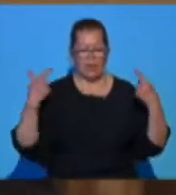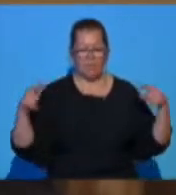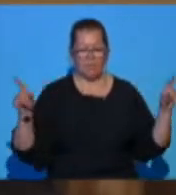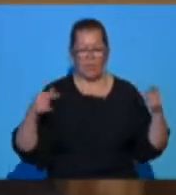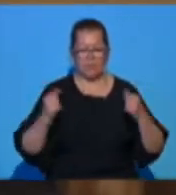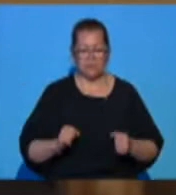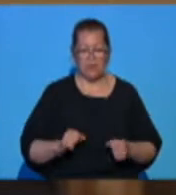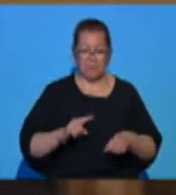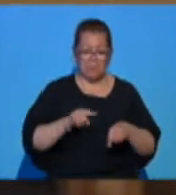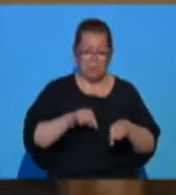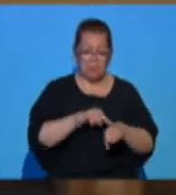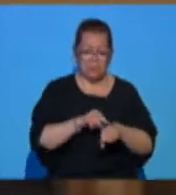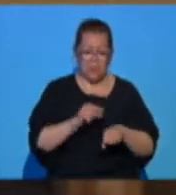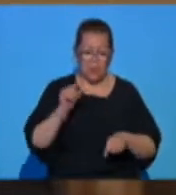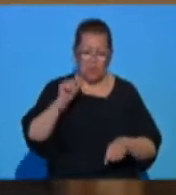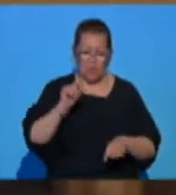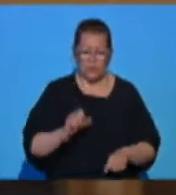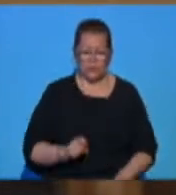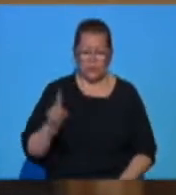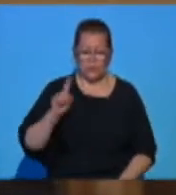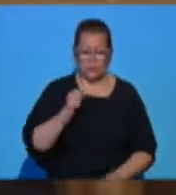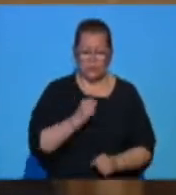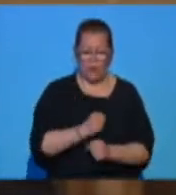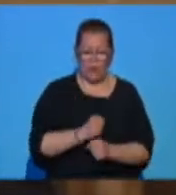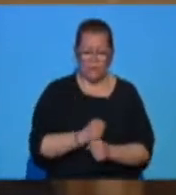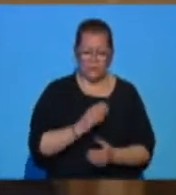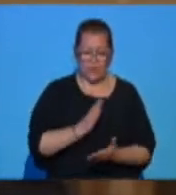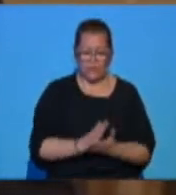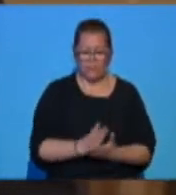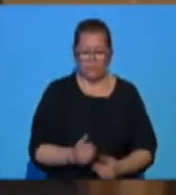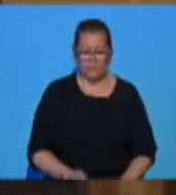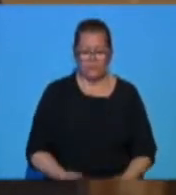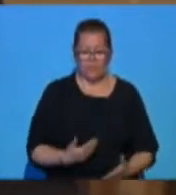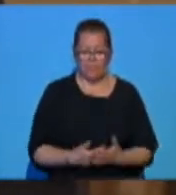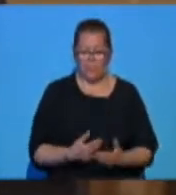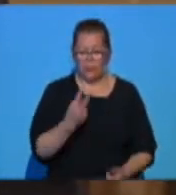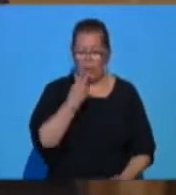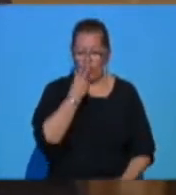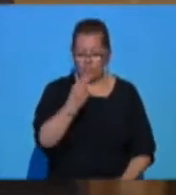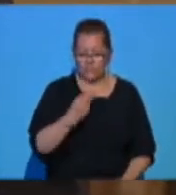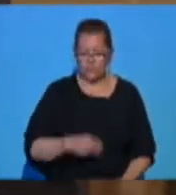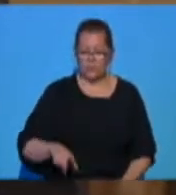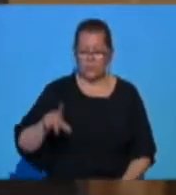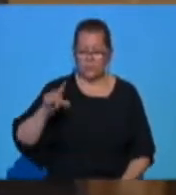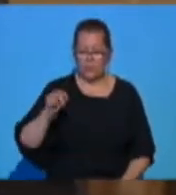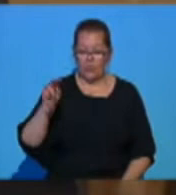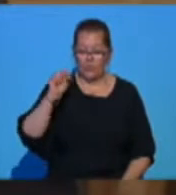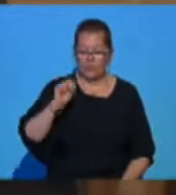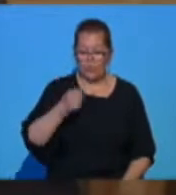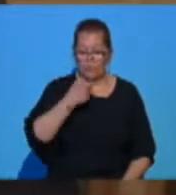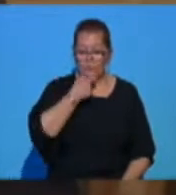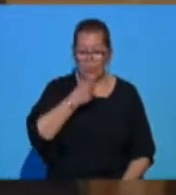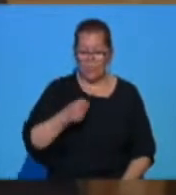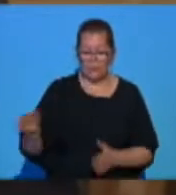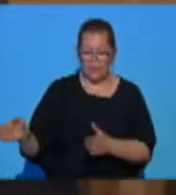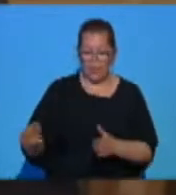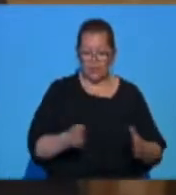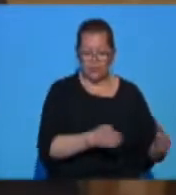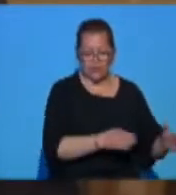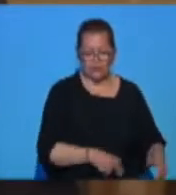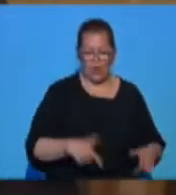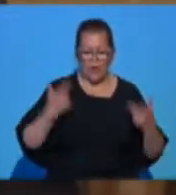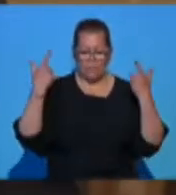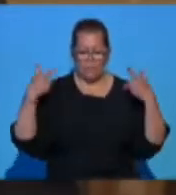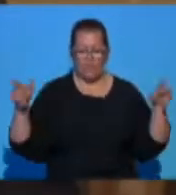numai câteva zile. Nu a fost așa, pentru că, uitați, ne aflăm la 28 de ani de la